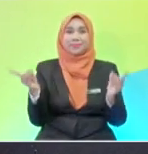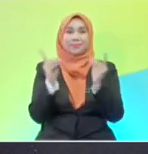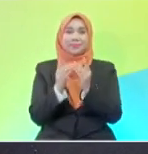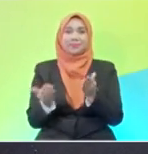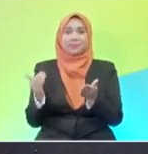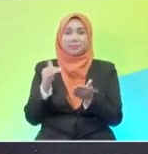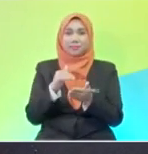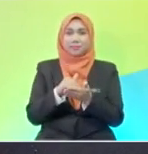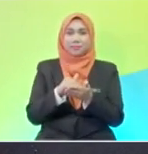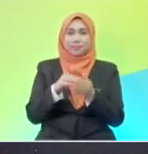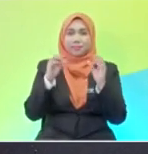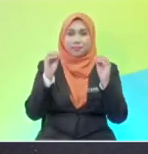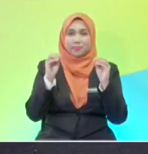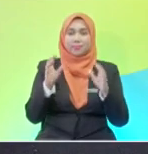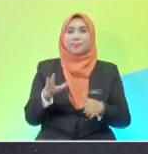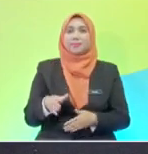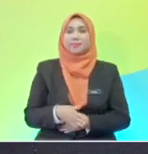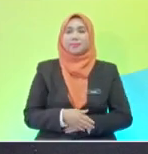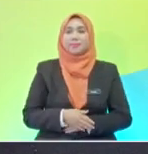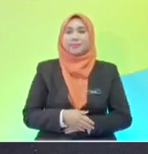ini untuk sekolah